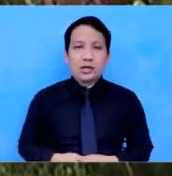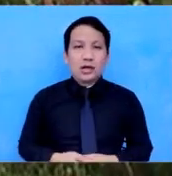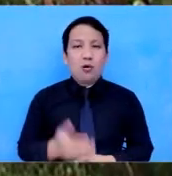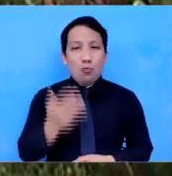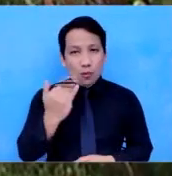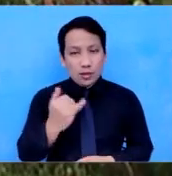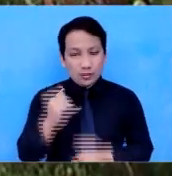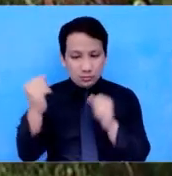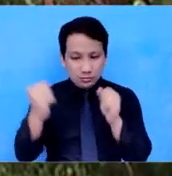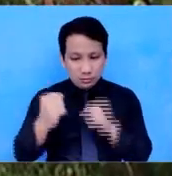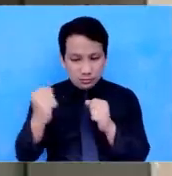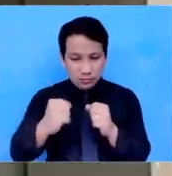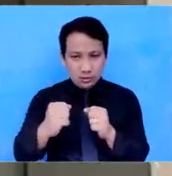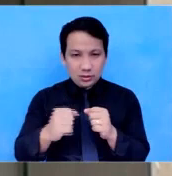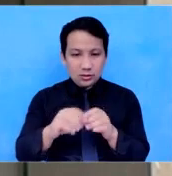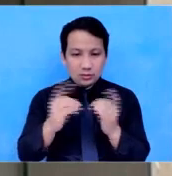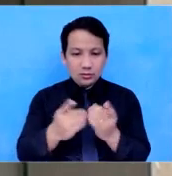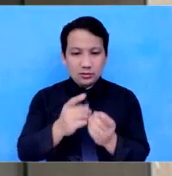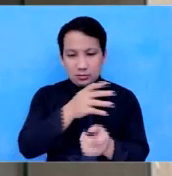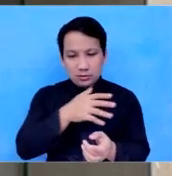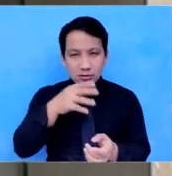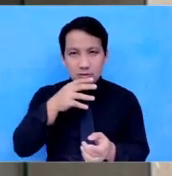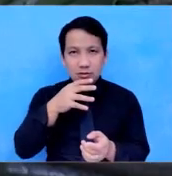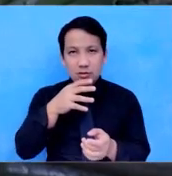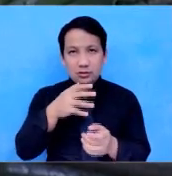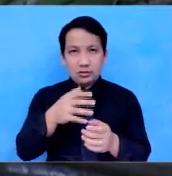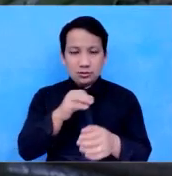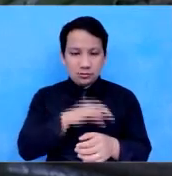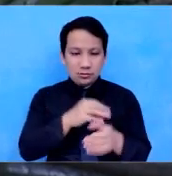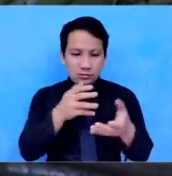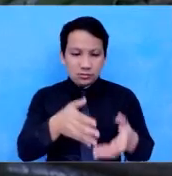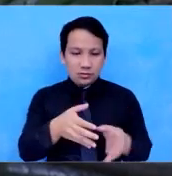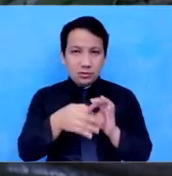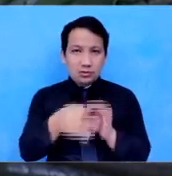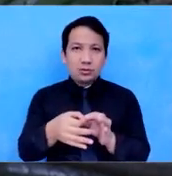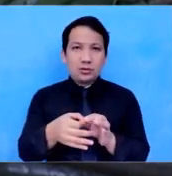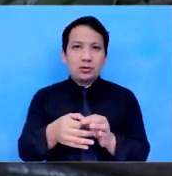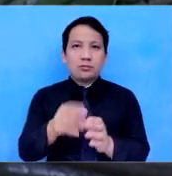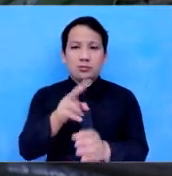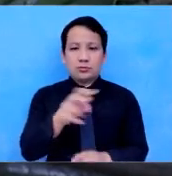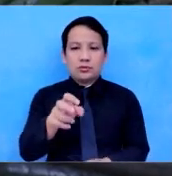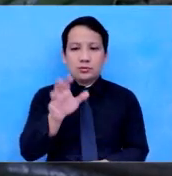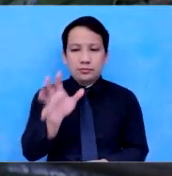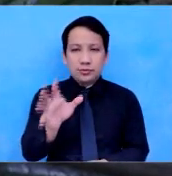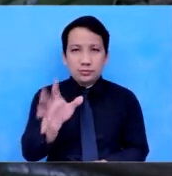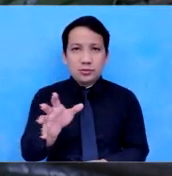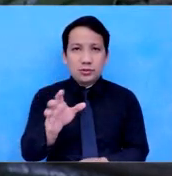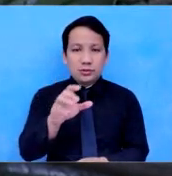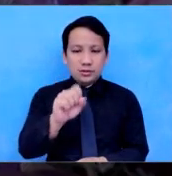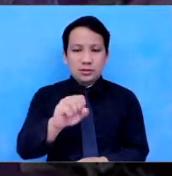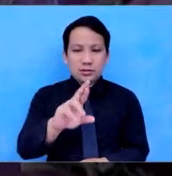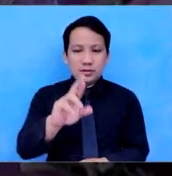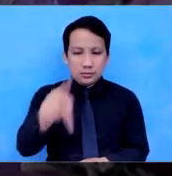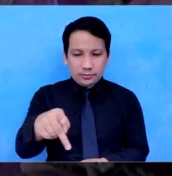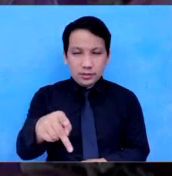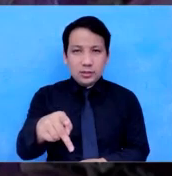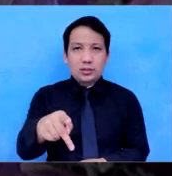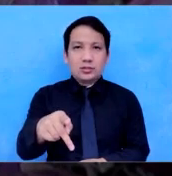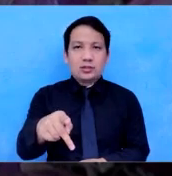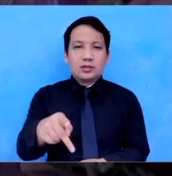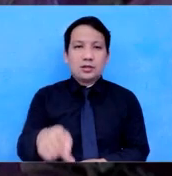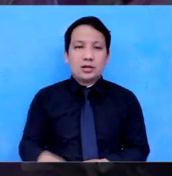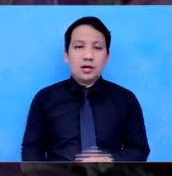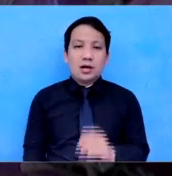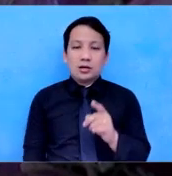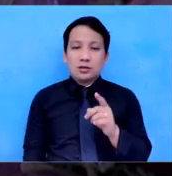ng Department of Agriculture at mga stakeholder na magtakda ng 250 pesos na suggested retail price o SRP para